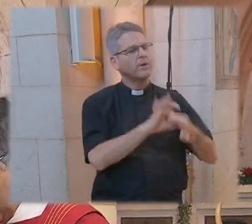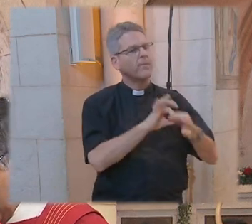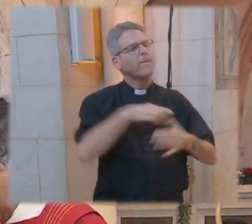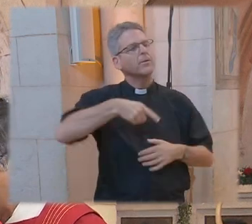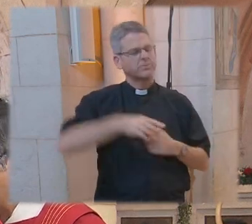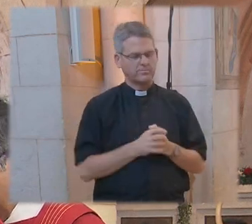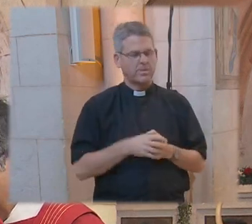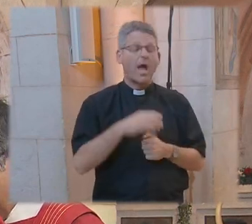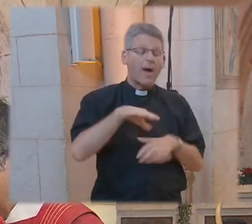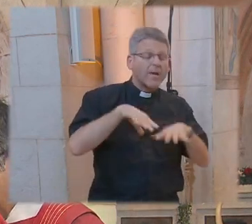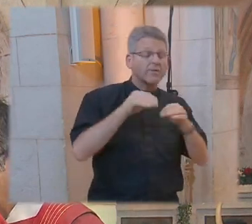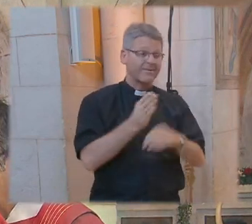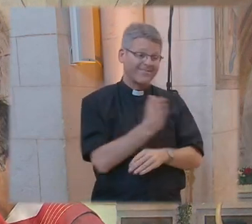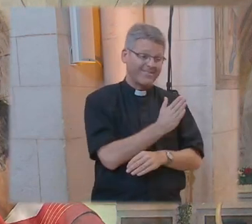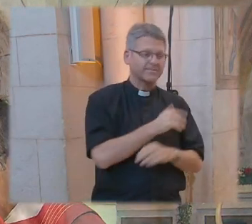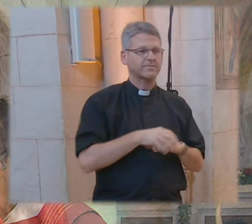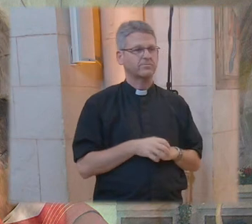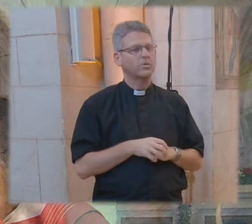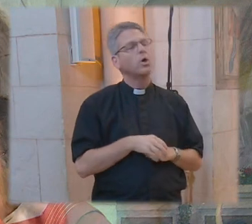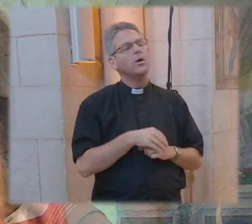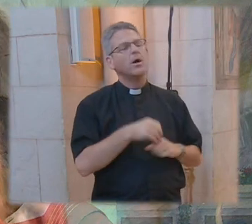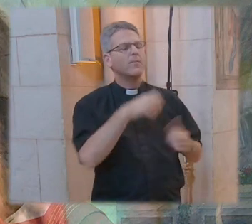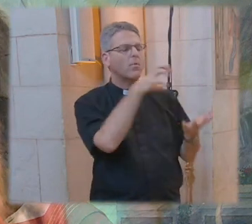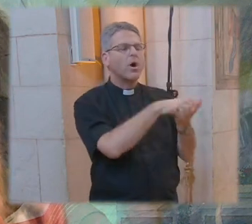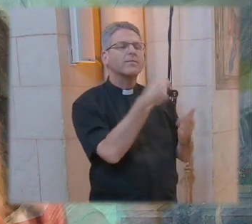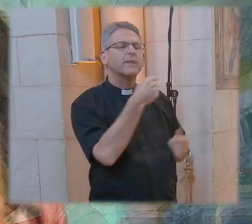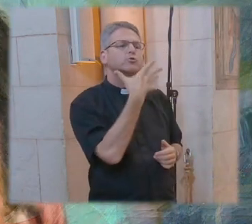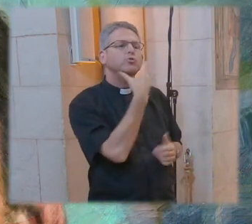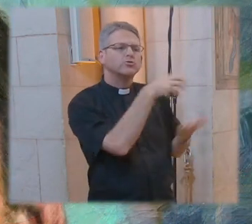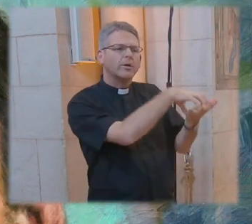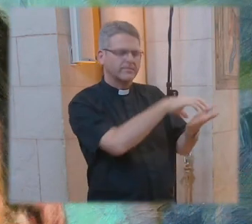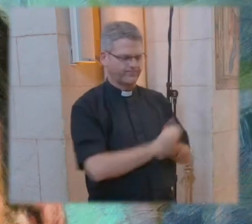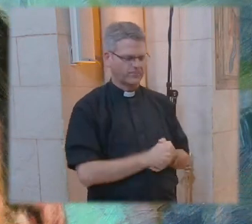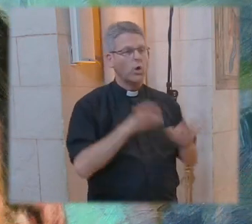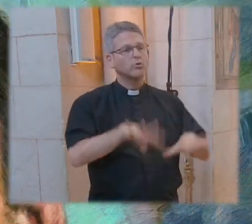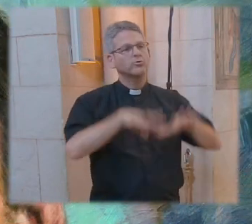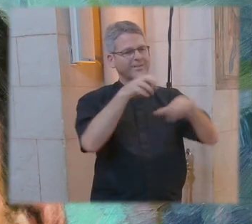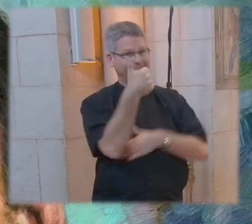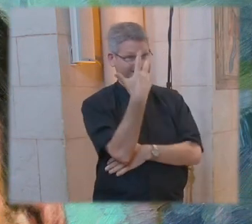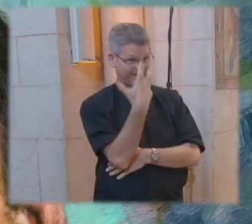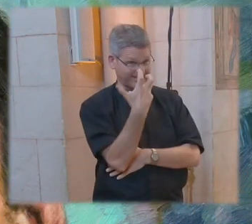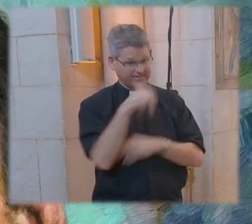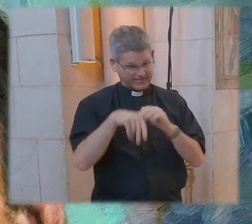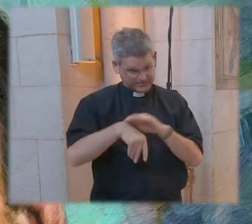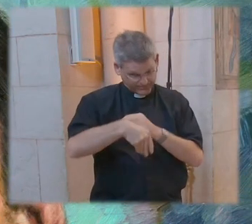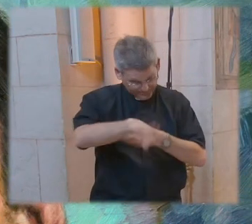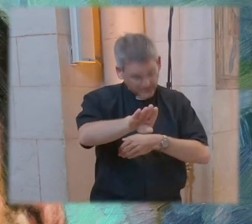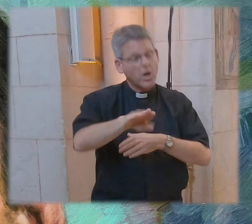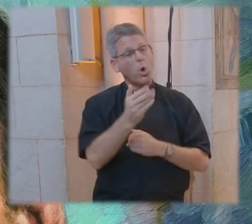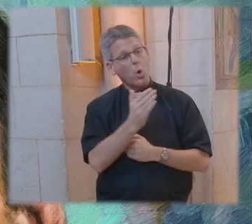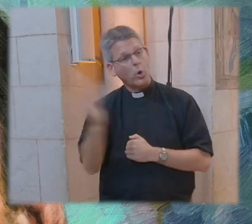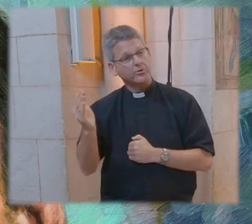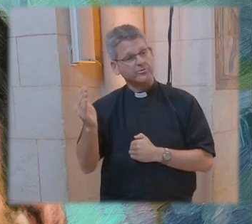im Westen, vor allem im Studienheim Schönstatt, und ab 1931 im Osten